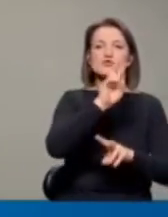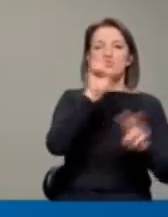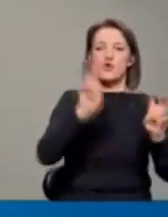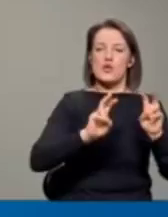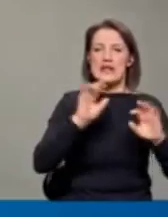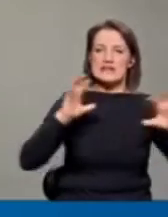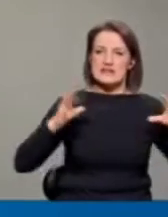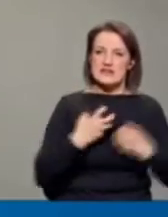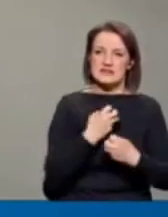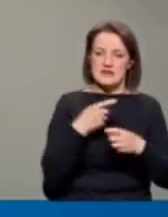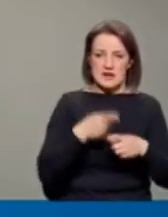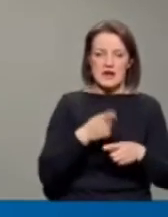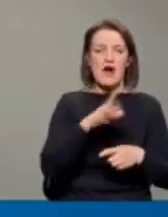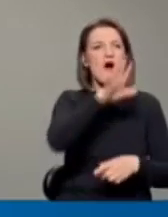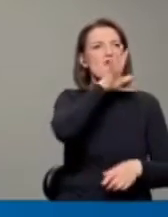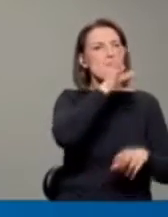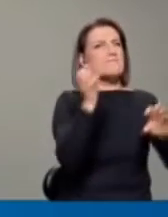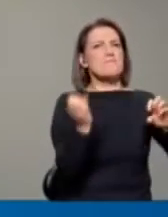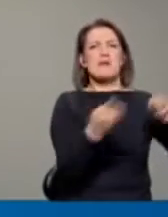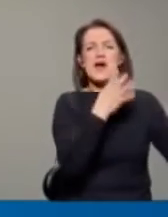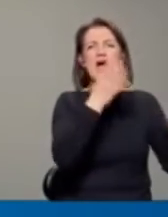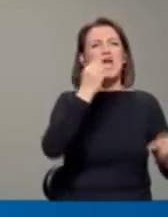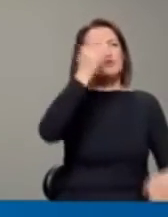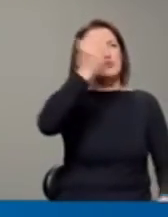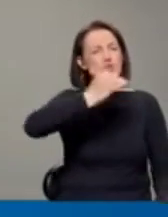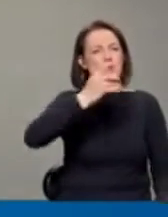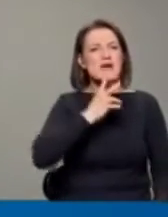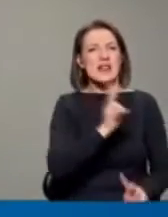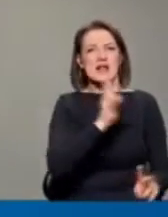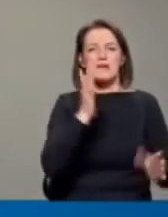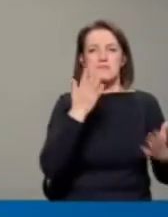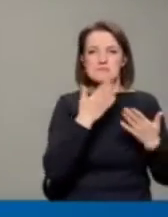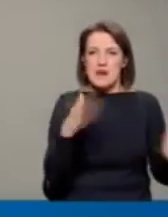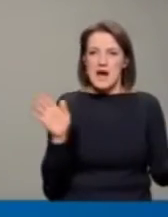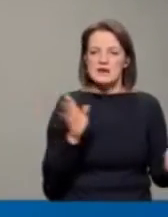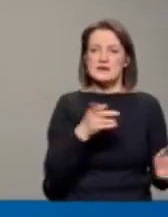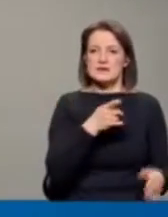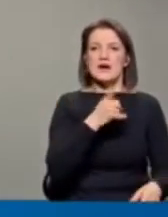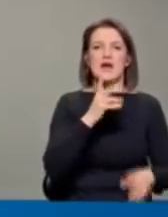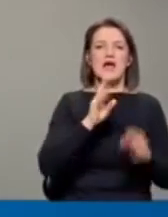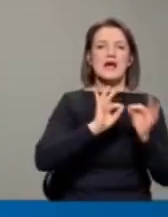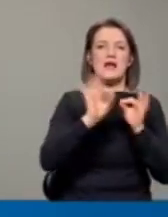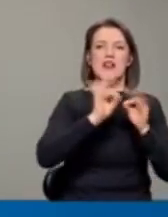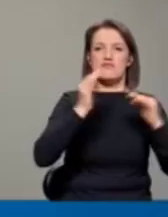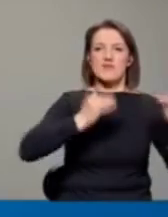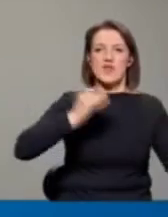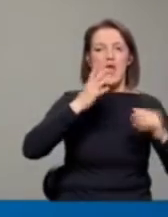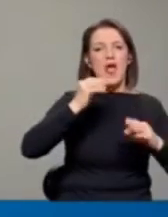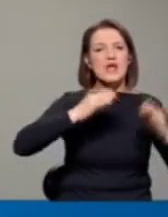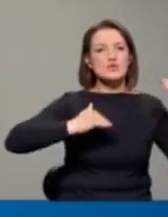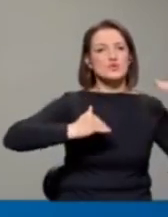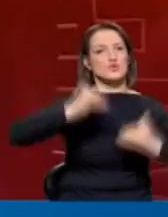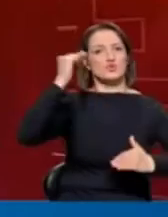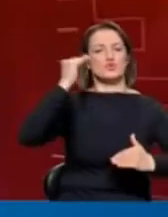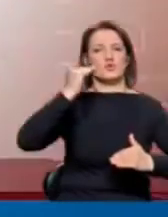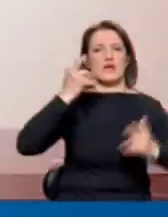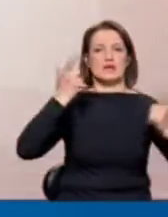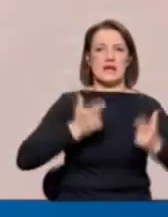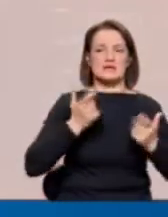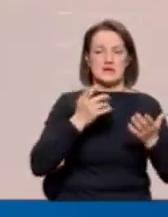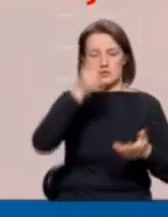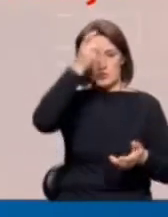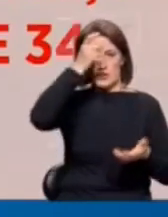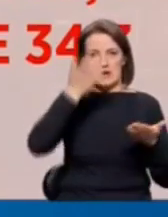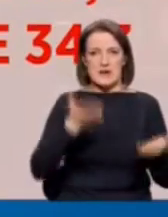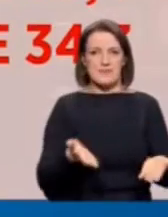izinleriyle bırakın Avrupa'daki en ucuz enerji kullanmayı açık ara enerji epilasyonda en yüksek noktada Türkiye